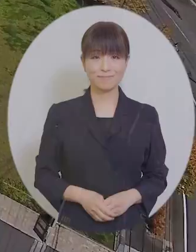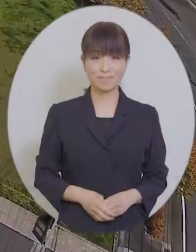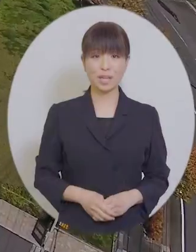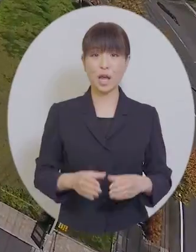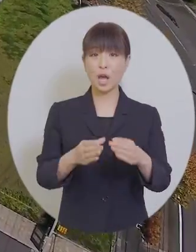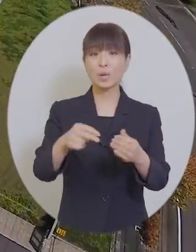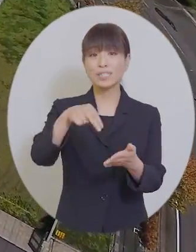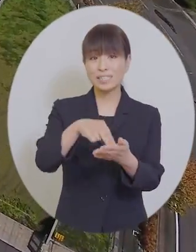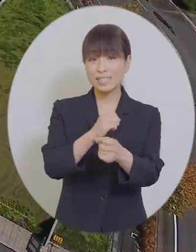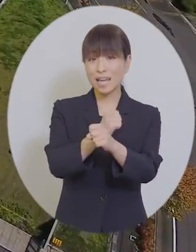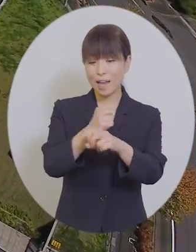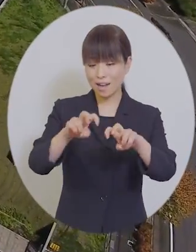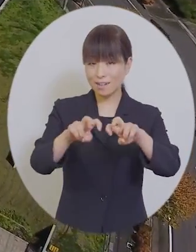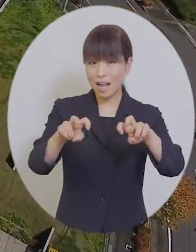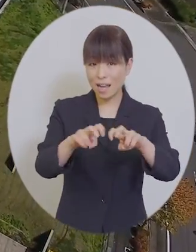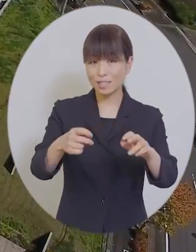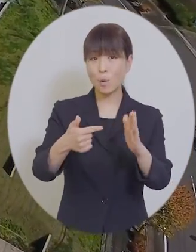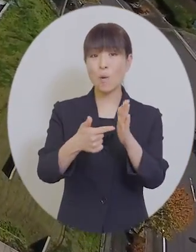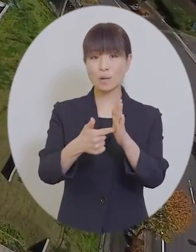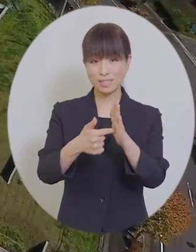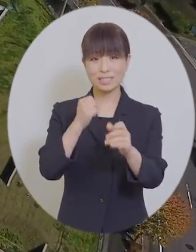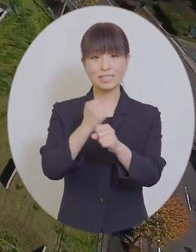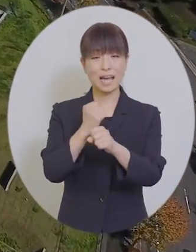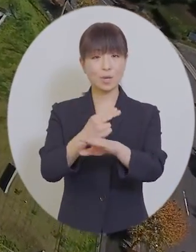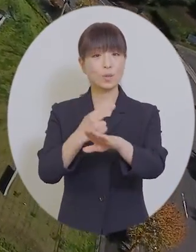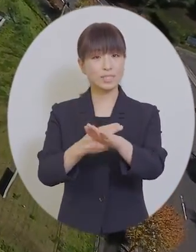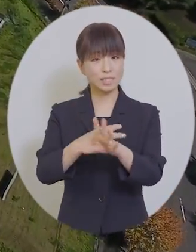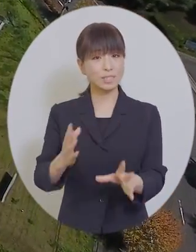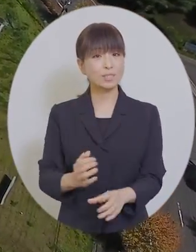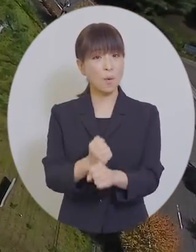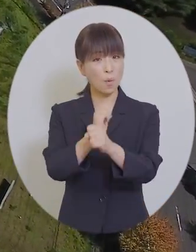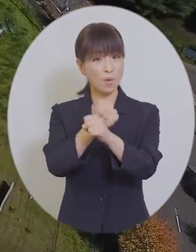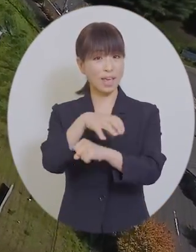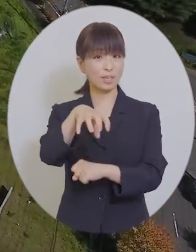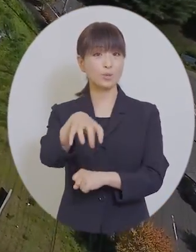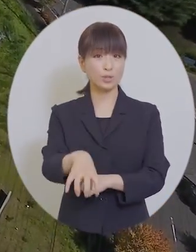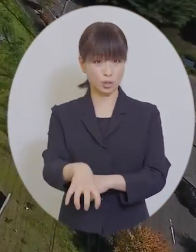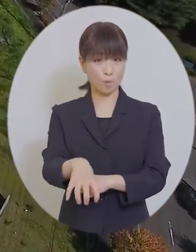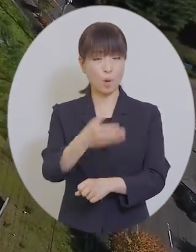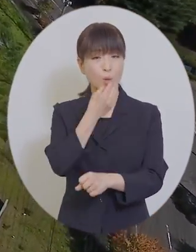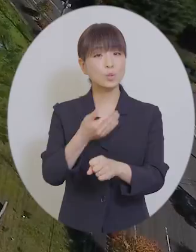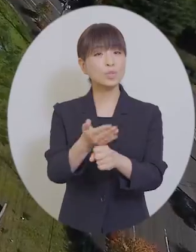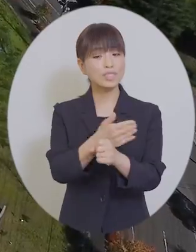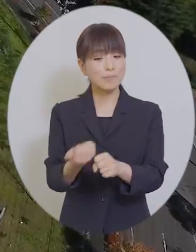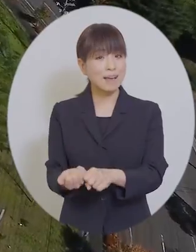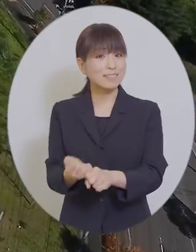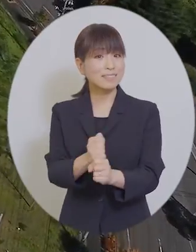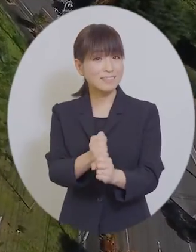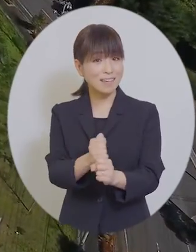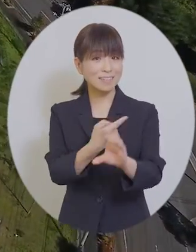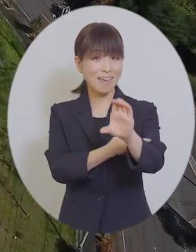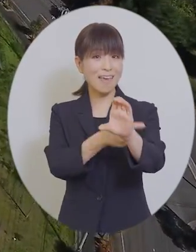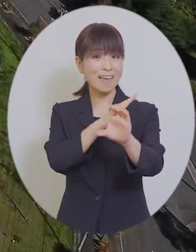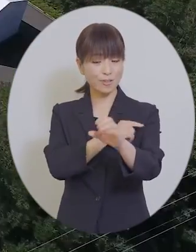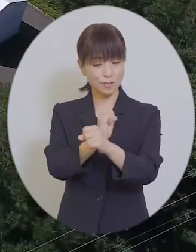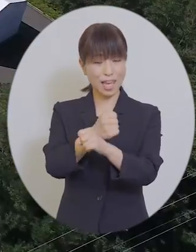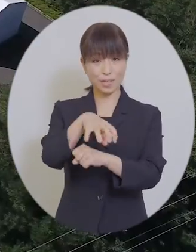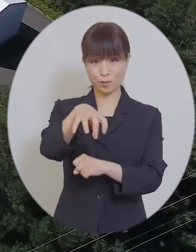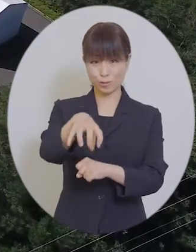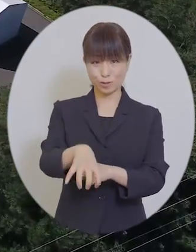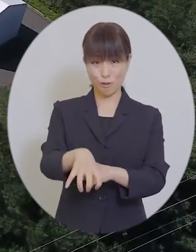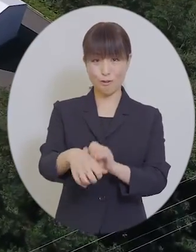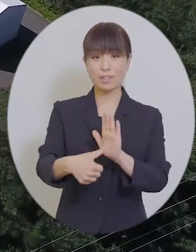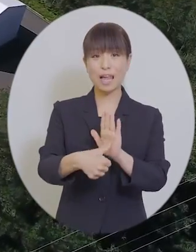国立研究開発法人産業技術総合研究所、福島再生可能エネルギー研究